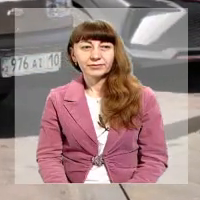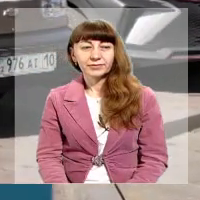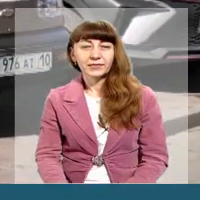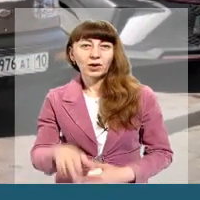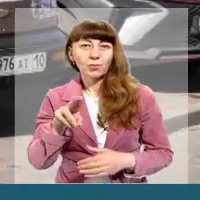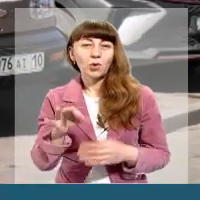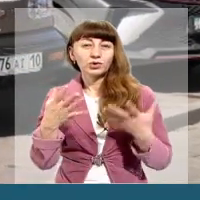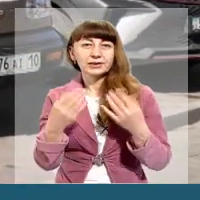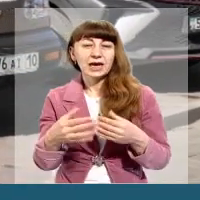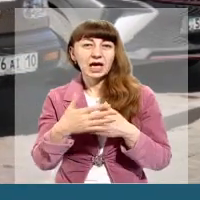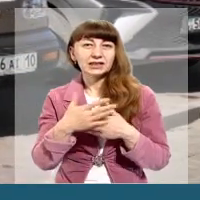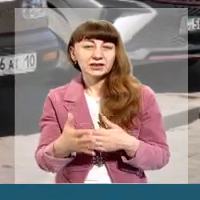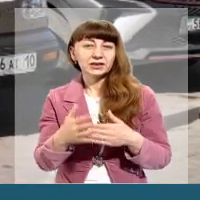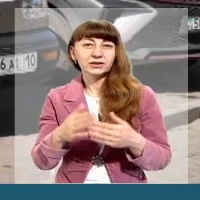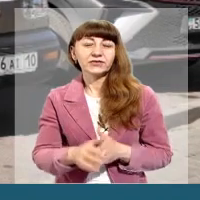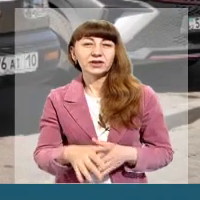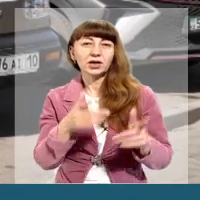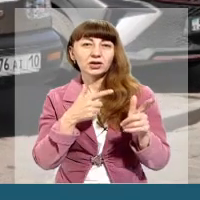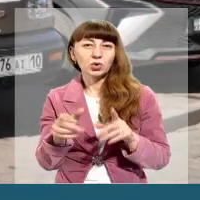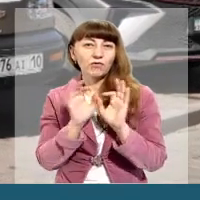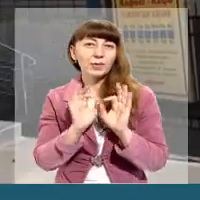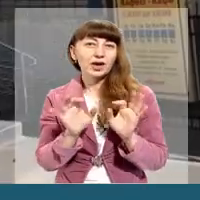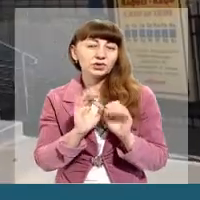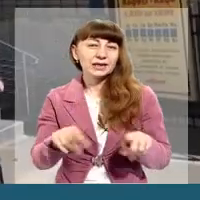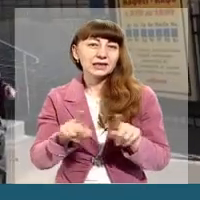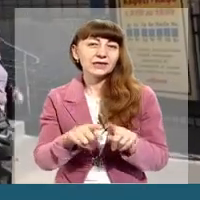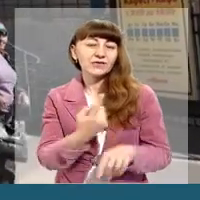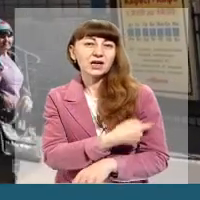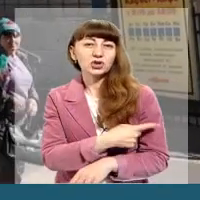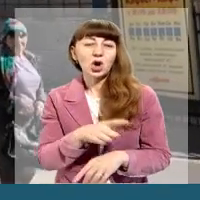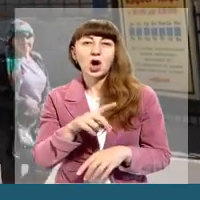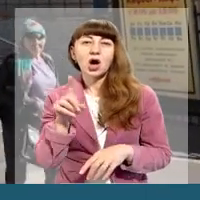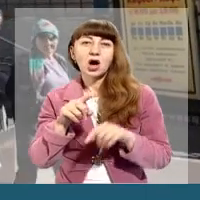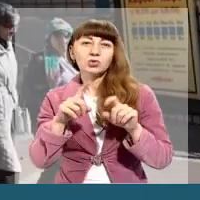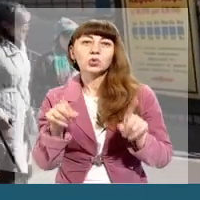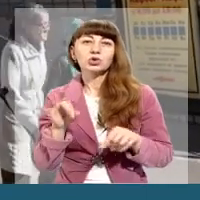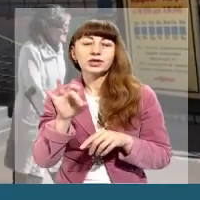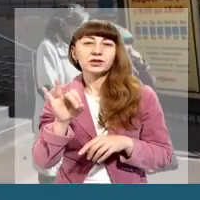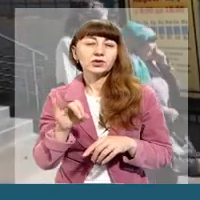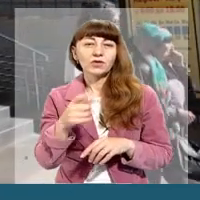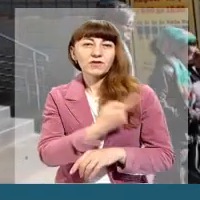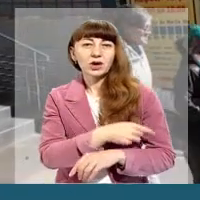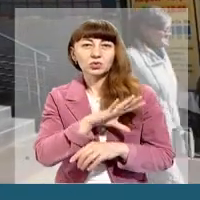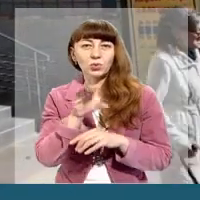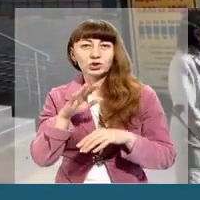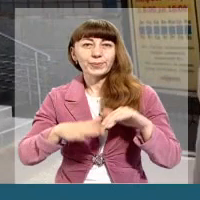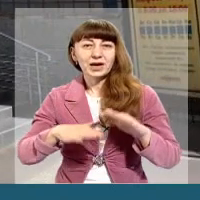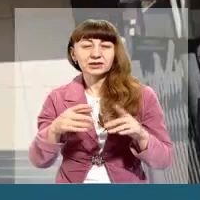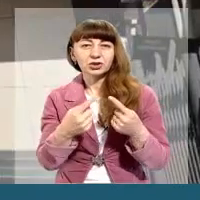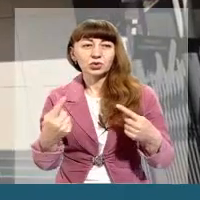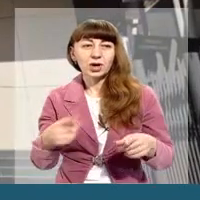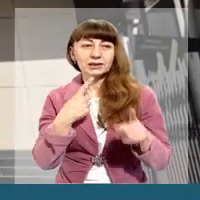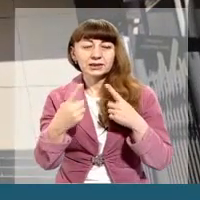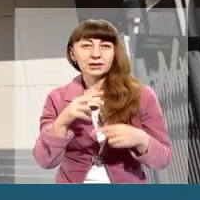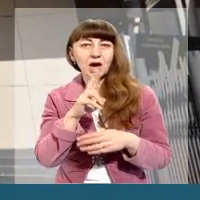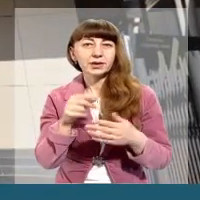В рамках Дня открытых дверей пациентов готовы проконсультировать такие специалисты, как акушер-гинеколог, врач общей практики и другие. Консультации,